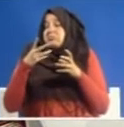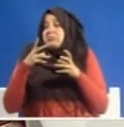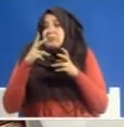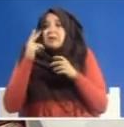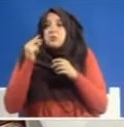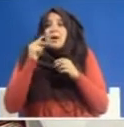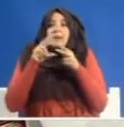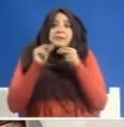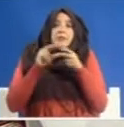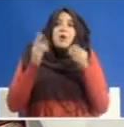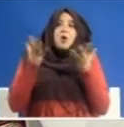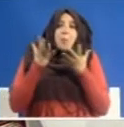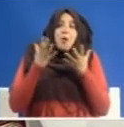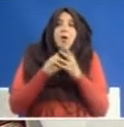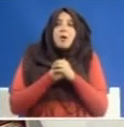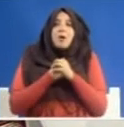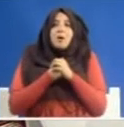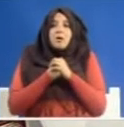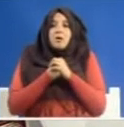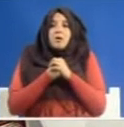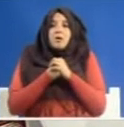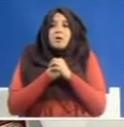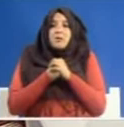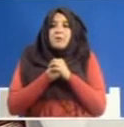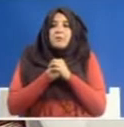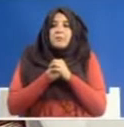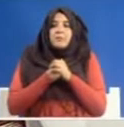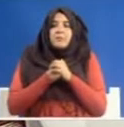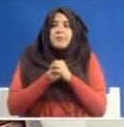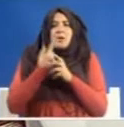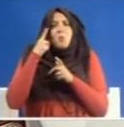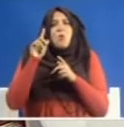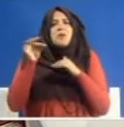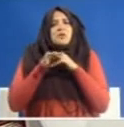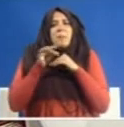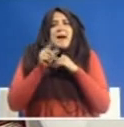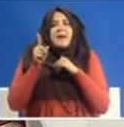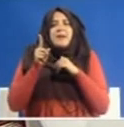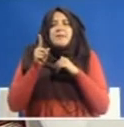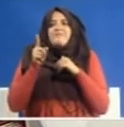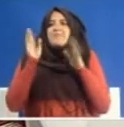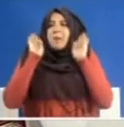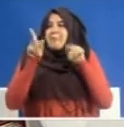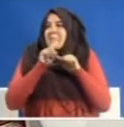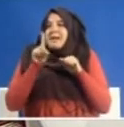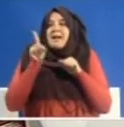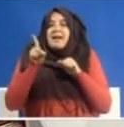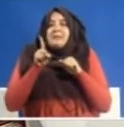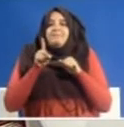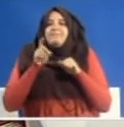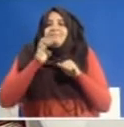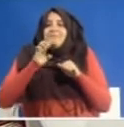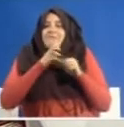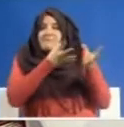صلاة شهرية، بعد أن يسمي يوش هو يلقى الركوع سبحان رب العظيم يعني سبحان رب الأعلى كيك سجود إليك